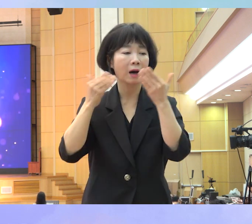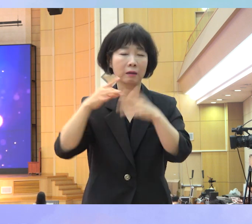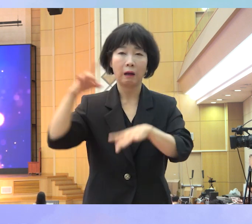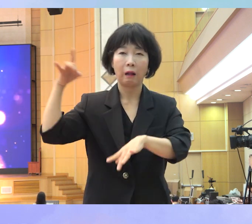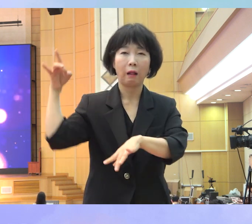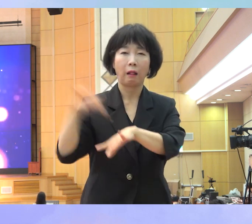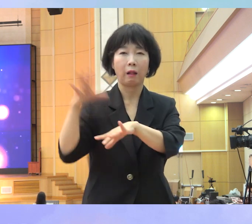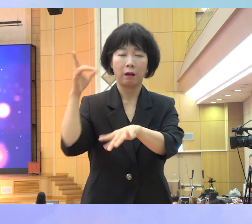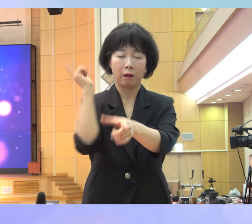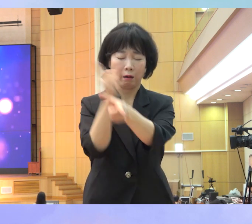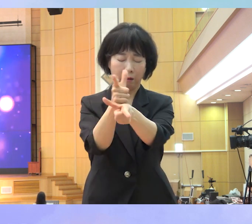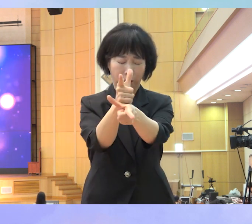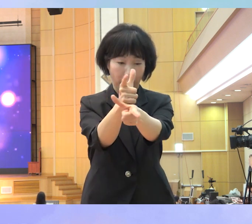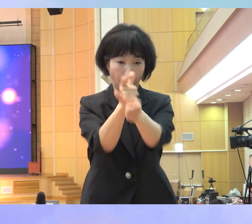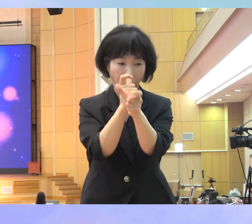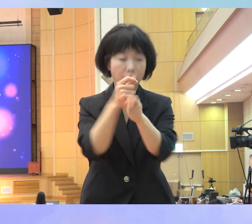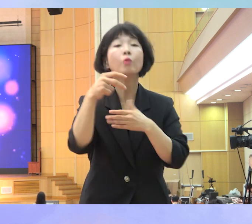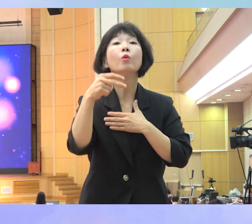본받아